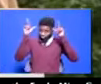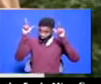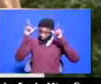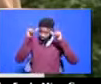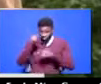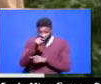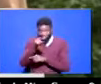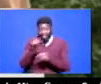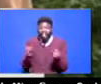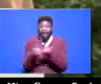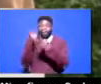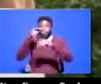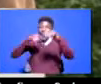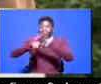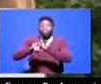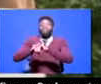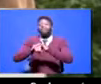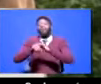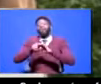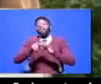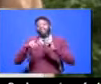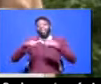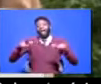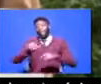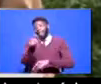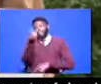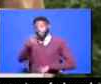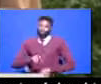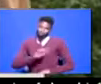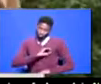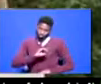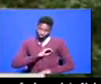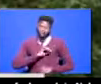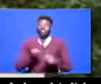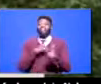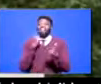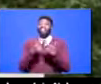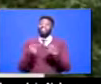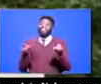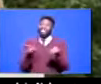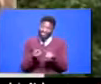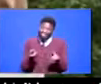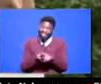shamba mwenyewe kwa lazima, na lazima sio mzuri